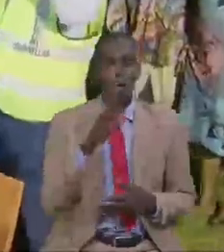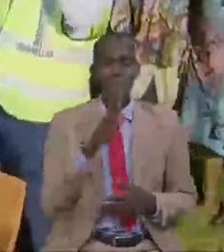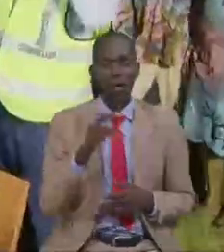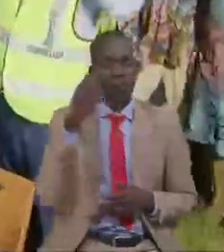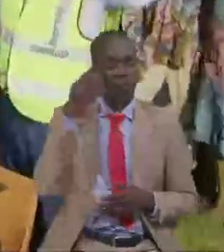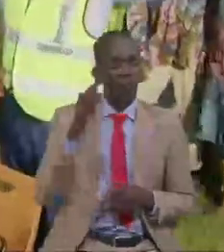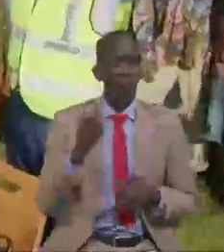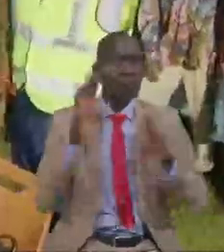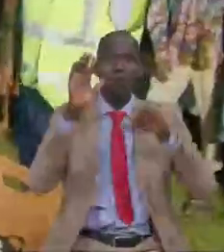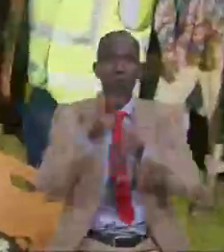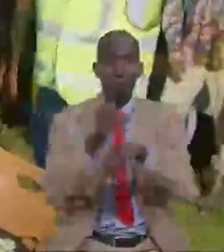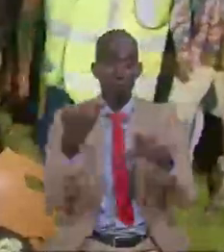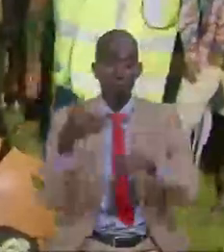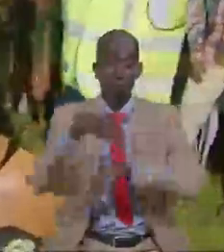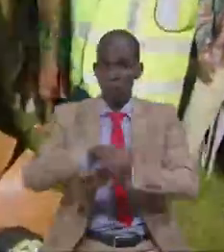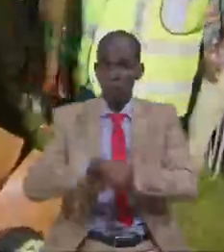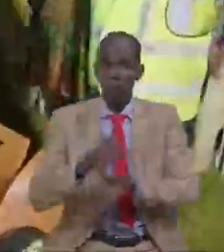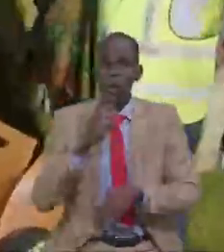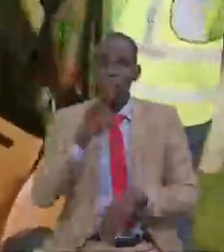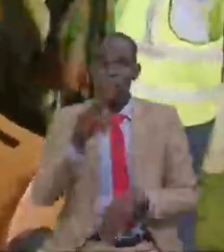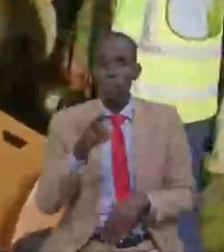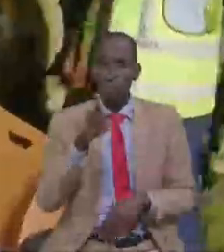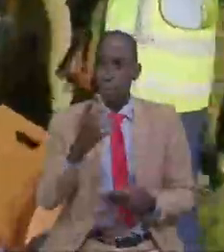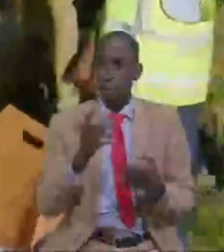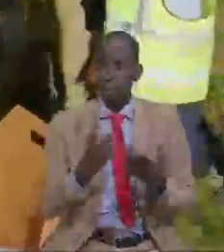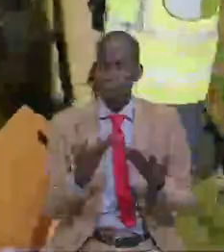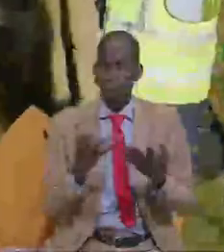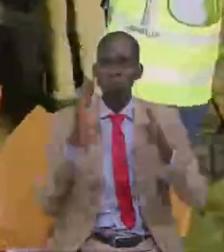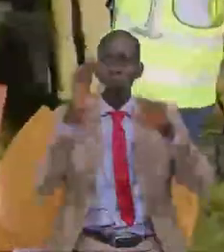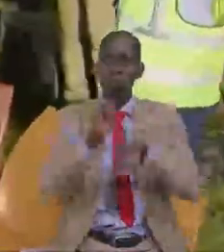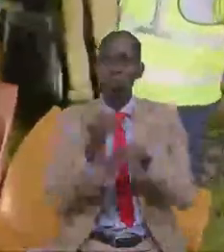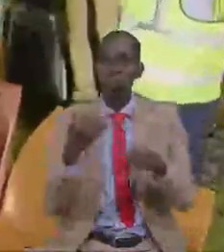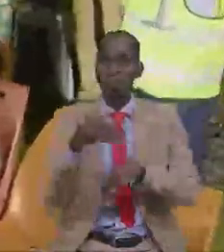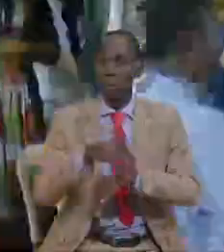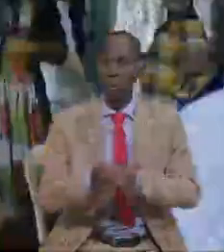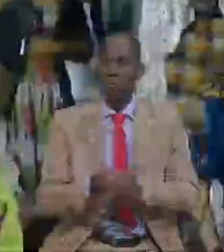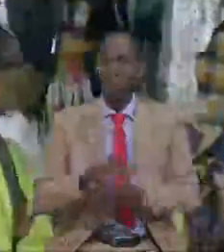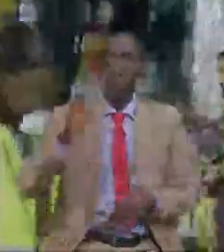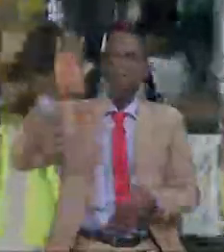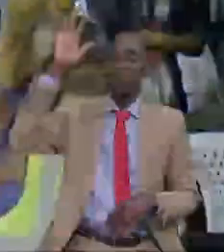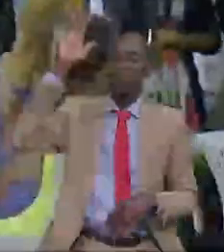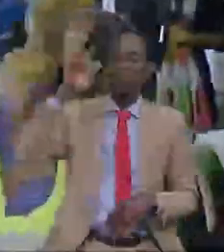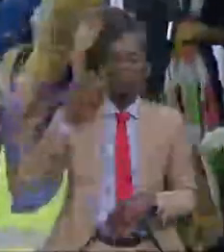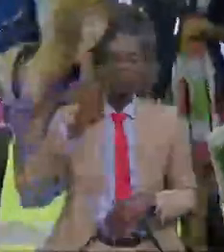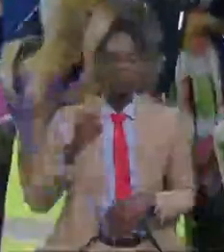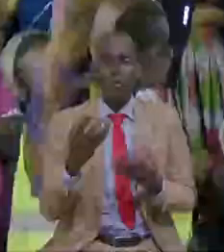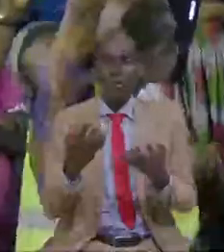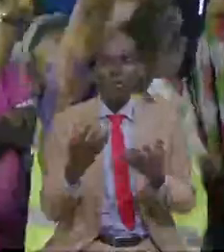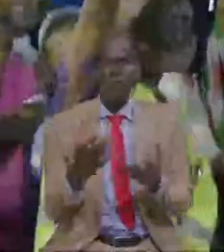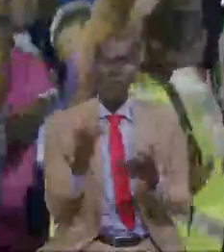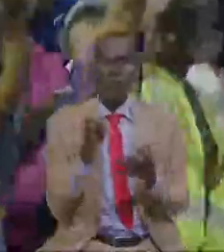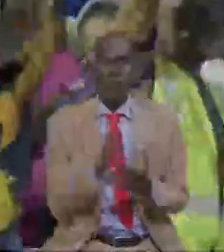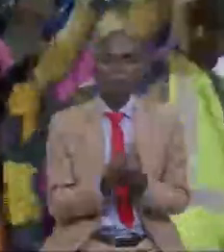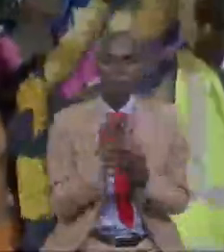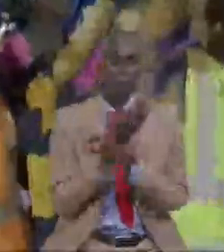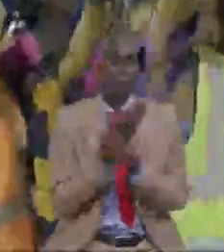êtes un candidat de miracle ce soir. Où êtes-vous? Un candidat pour la libération que Christ donne